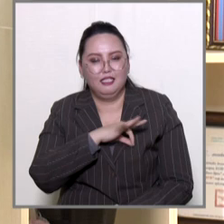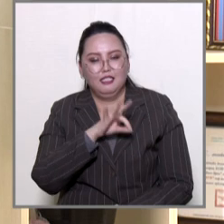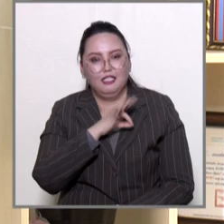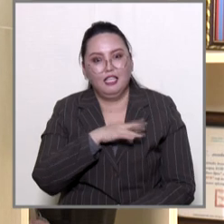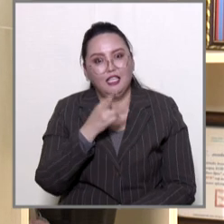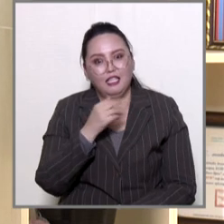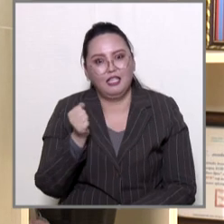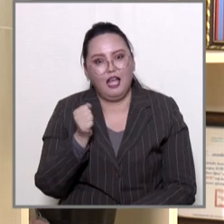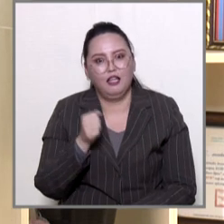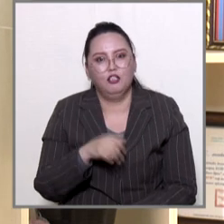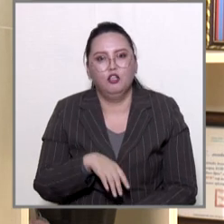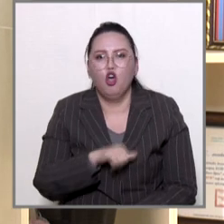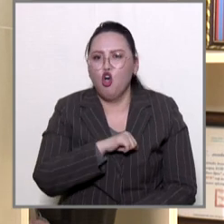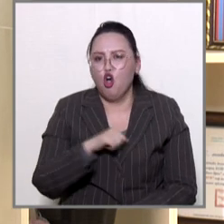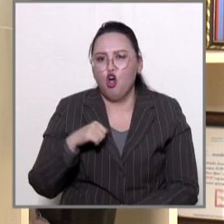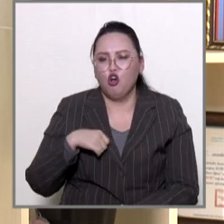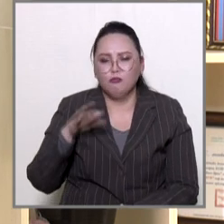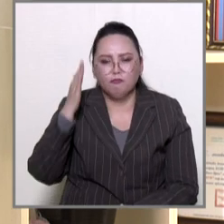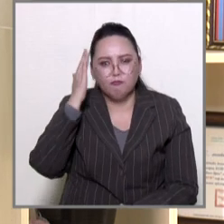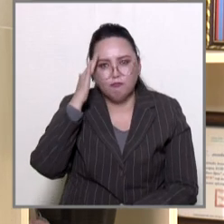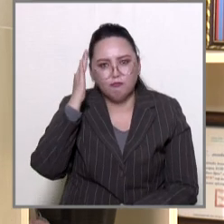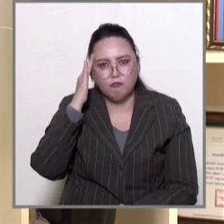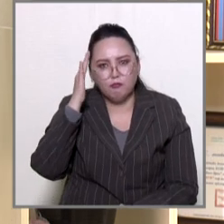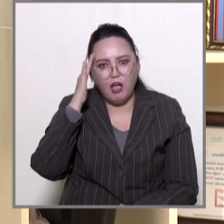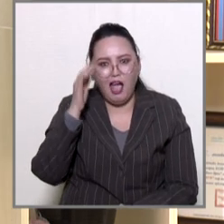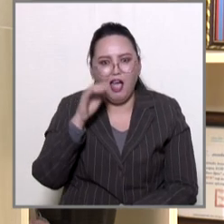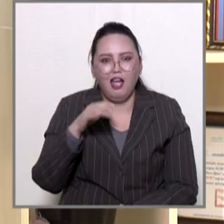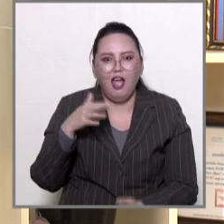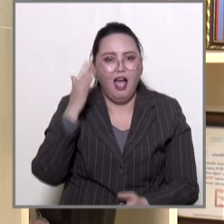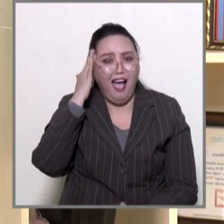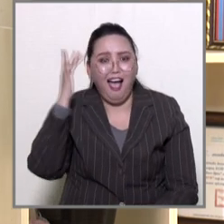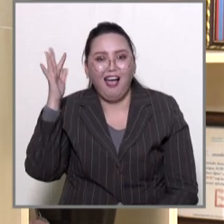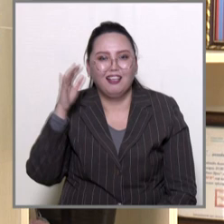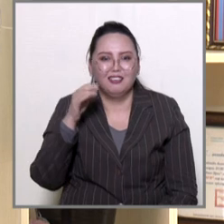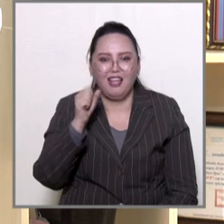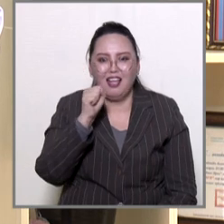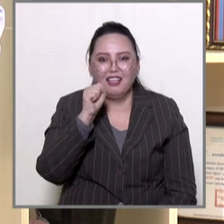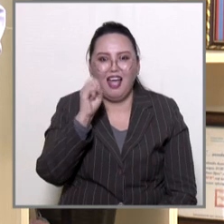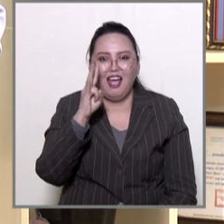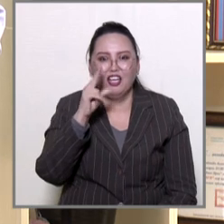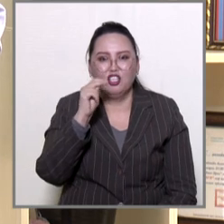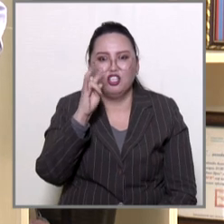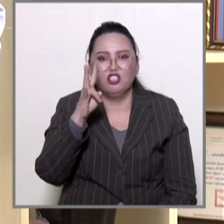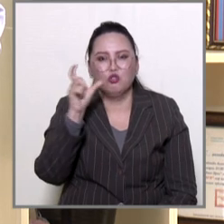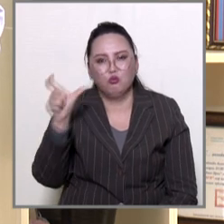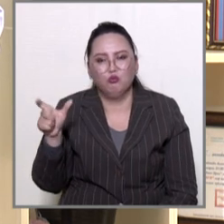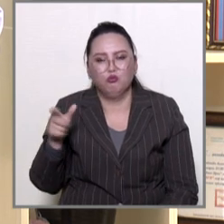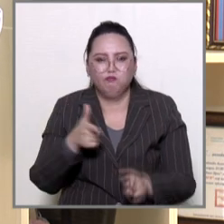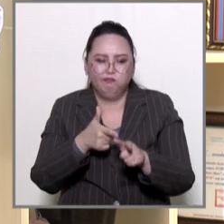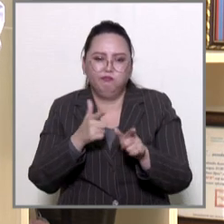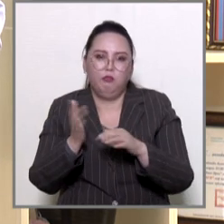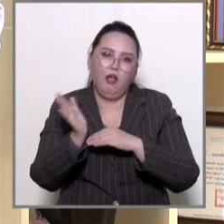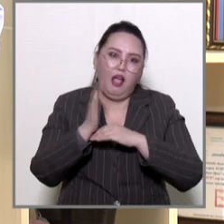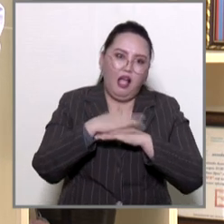өөрийн эцэгдэх нь гадаа данчны олд болоод Парис, Берлин одож үгүй болсон гэсэн утгаснаагаар бол илэрхийлсэн